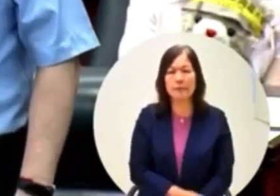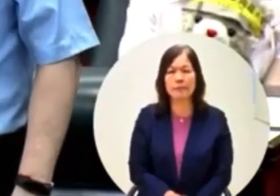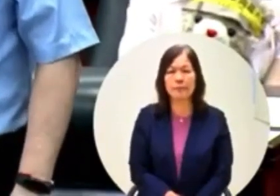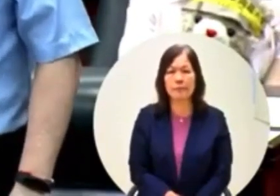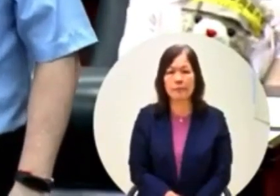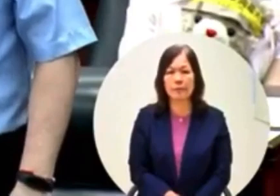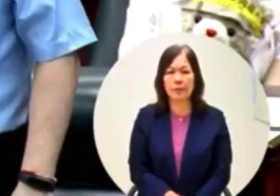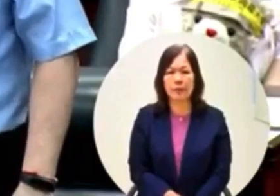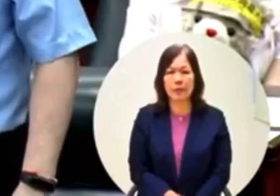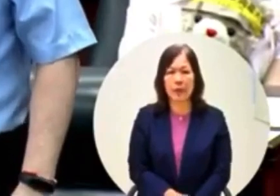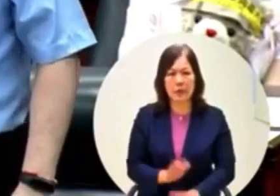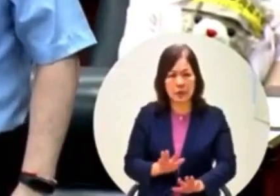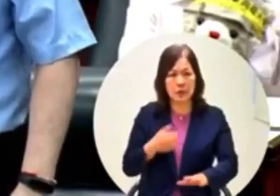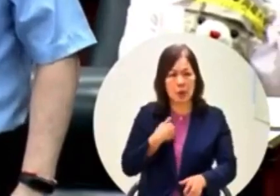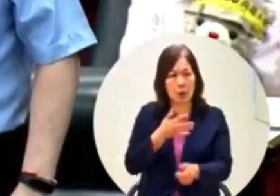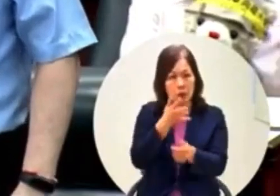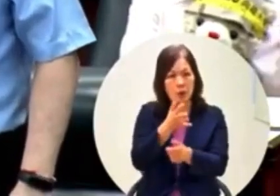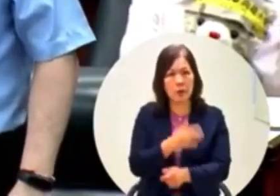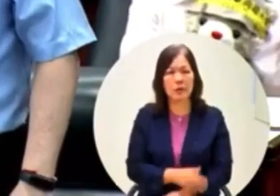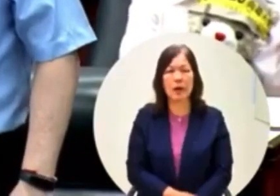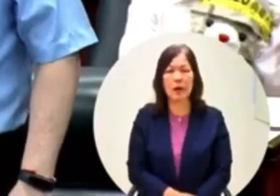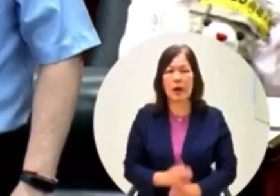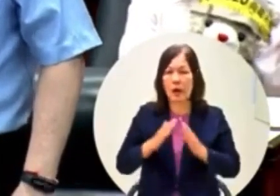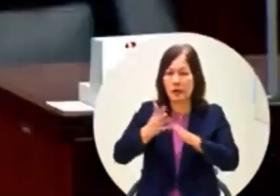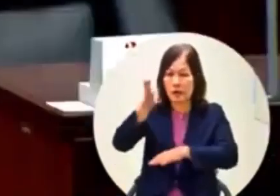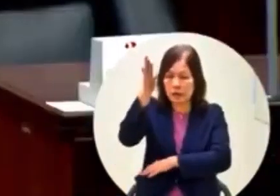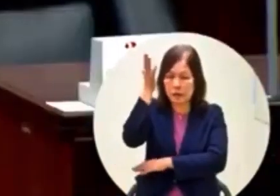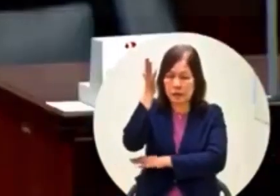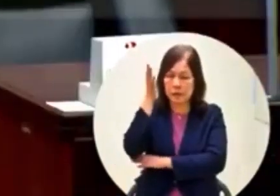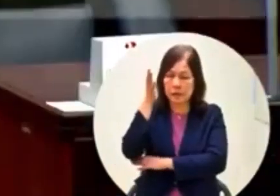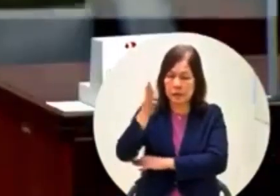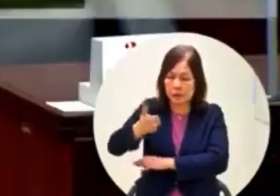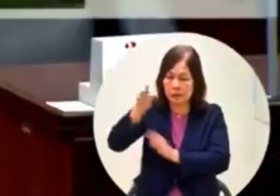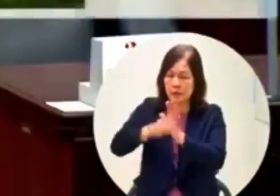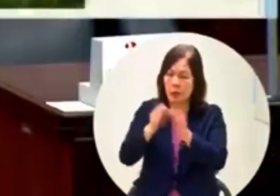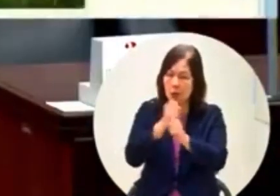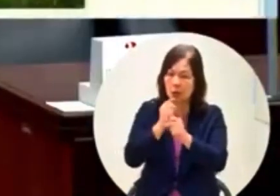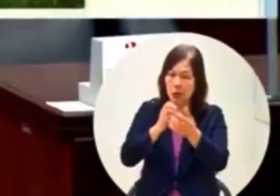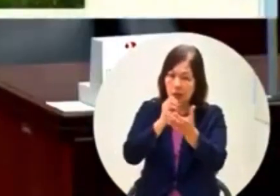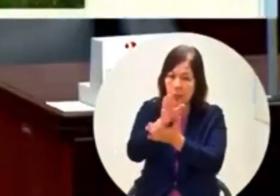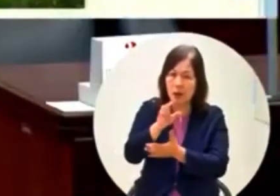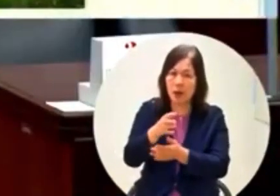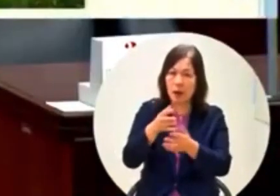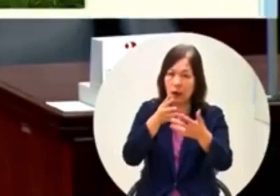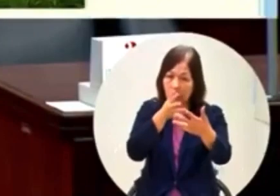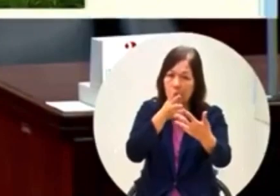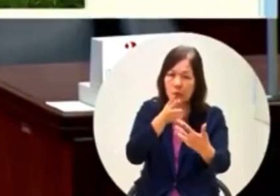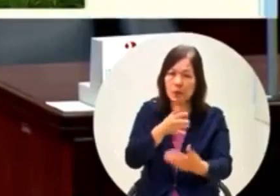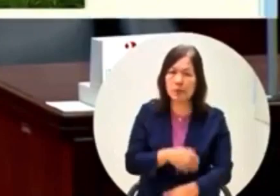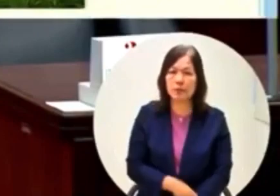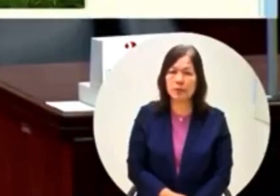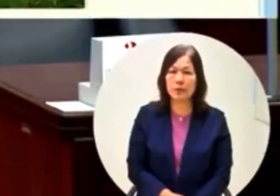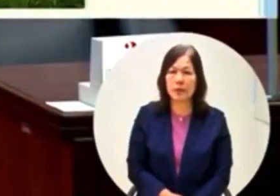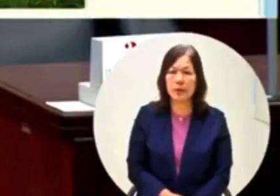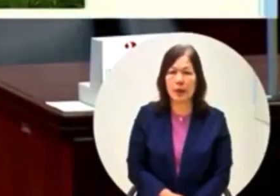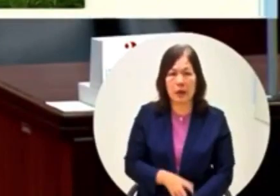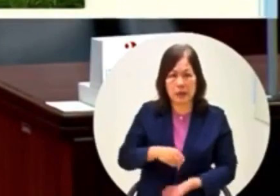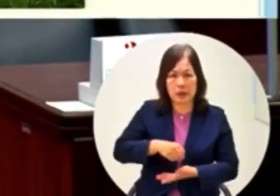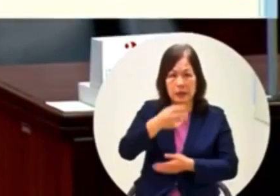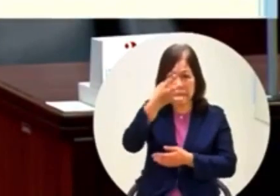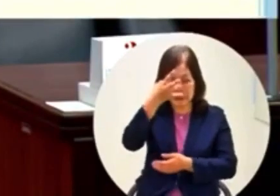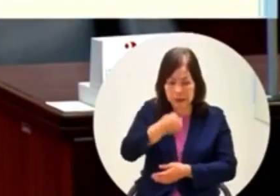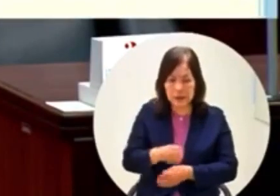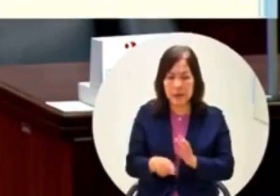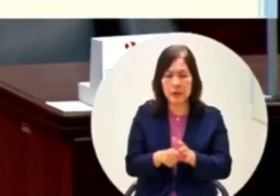席的市长施政报告与质询，那提出的以下几点。也请我们